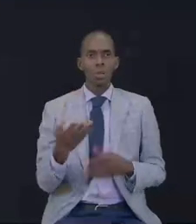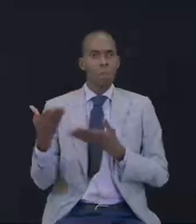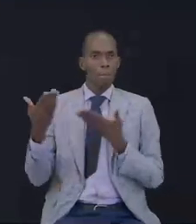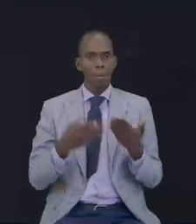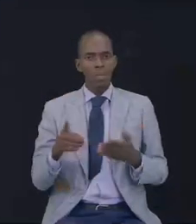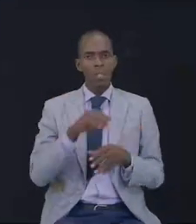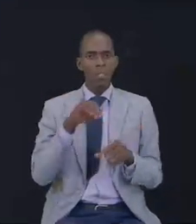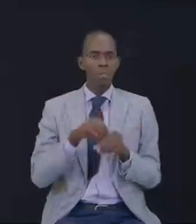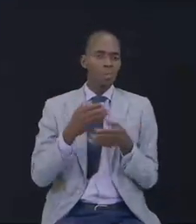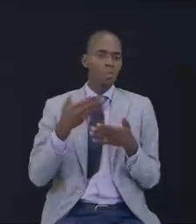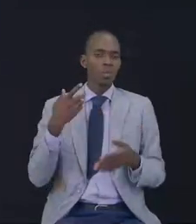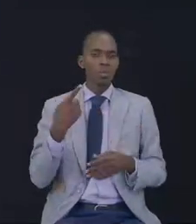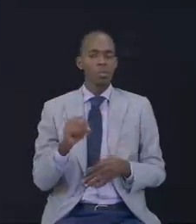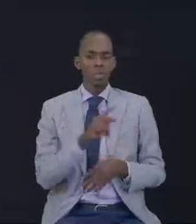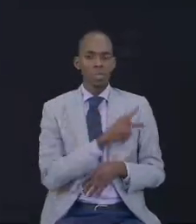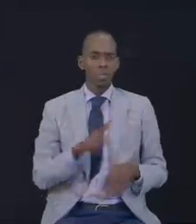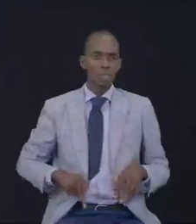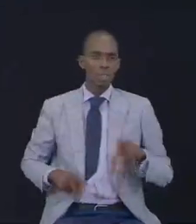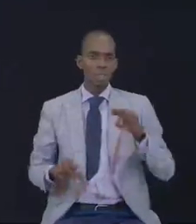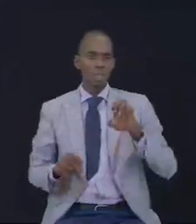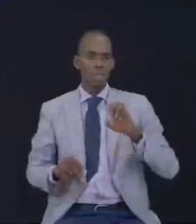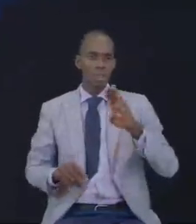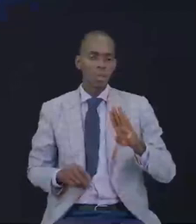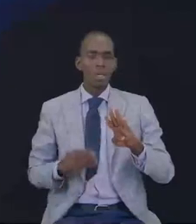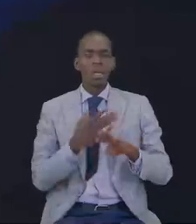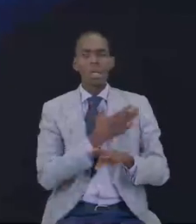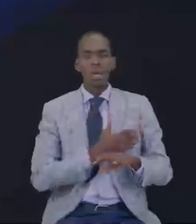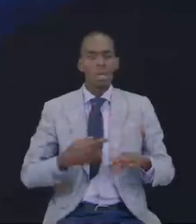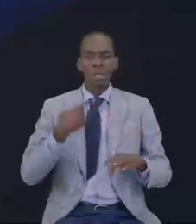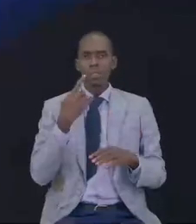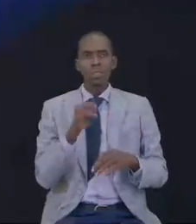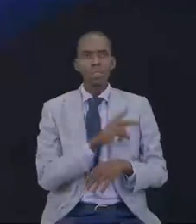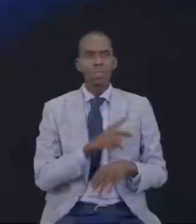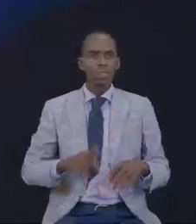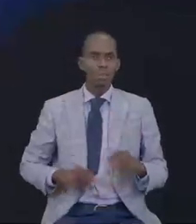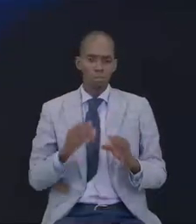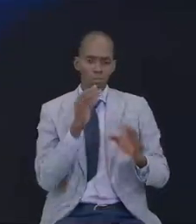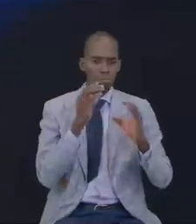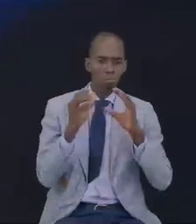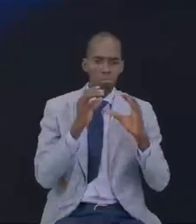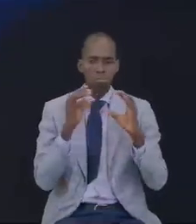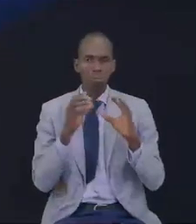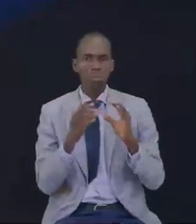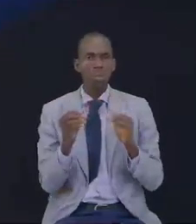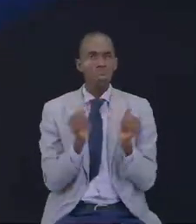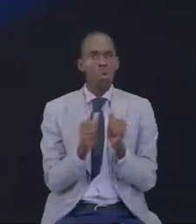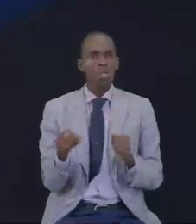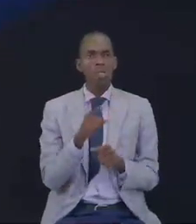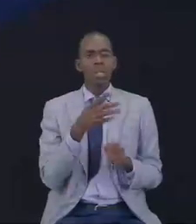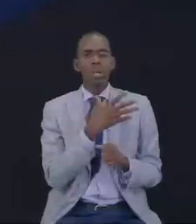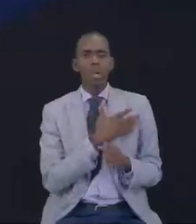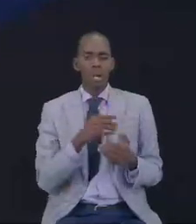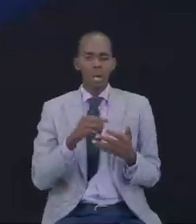Verset 19, le roi s'entretint avec eux. Et parmi tous ces jeunes